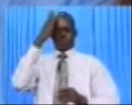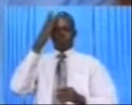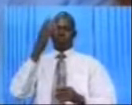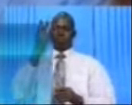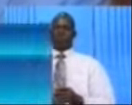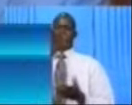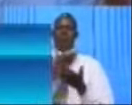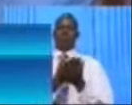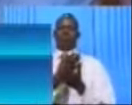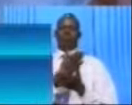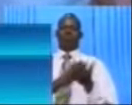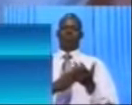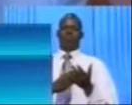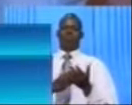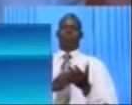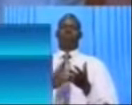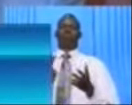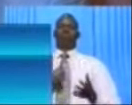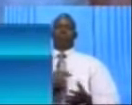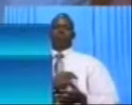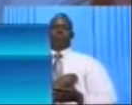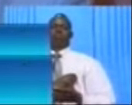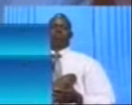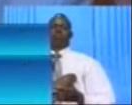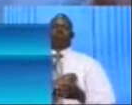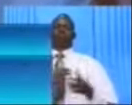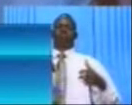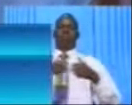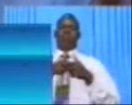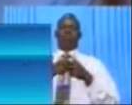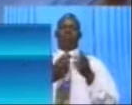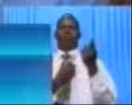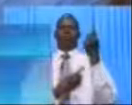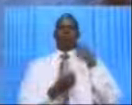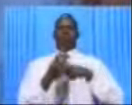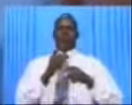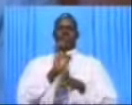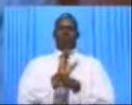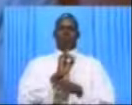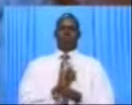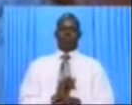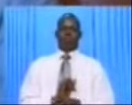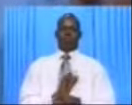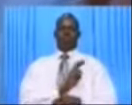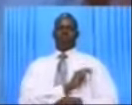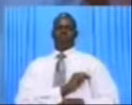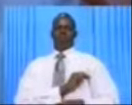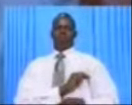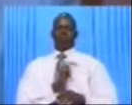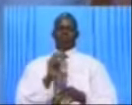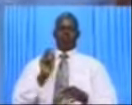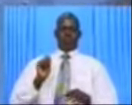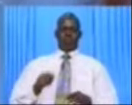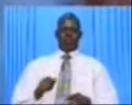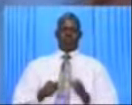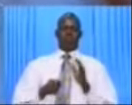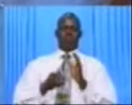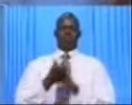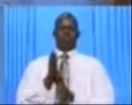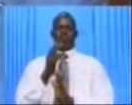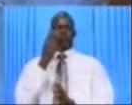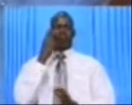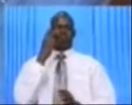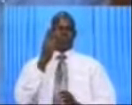partie de notre approvisionnement électrique vient de la Côte d'Ivoire. Donc c'est normal que nous allions voir un peu comment fonctionne cette centrale